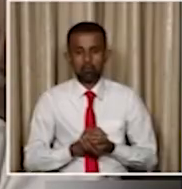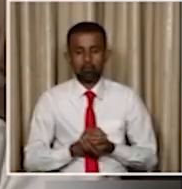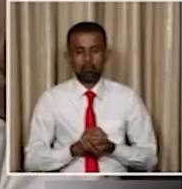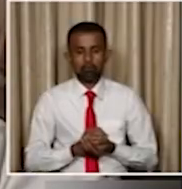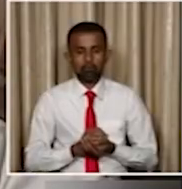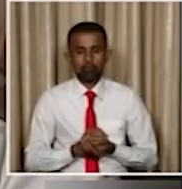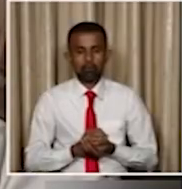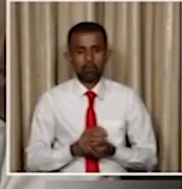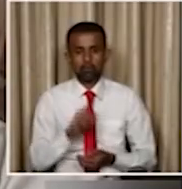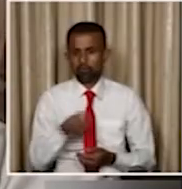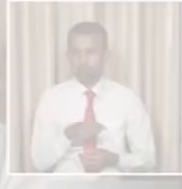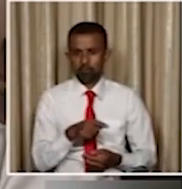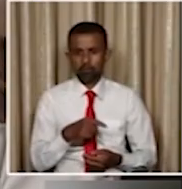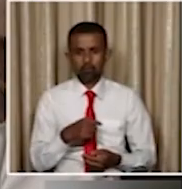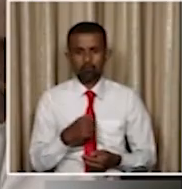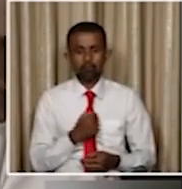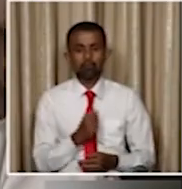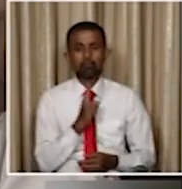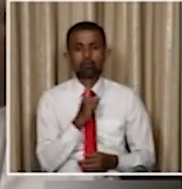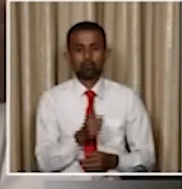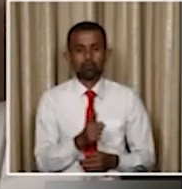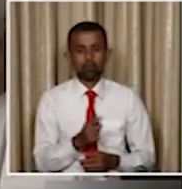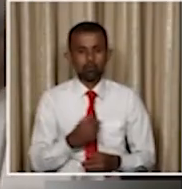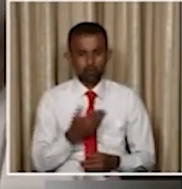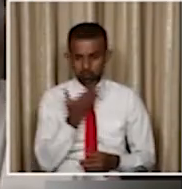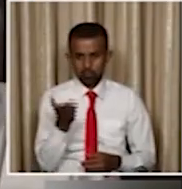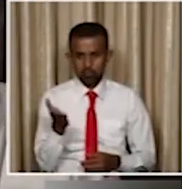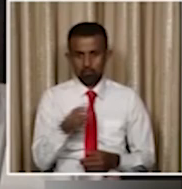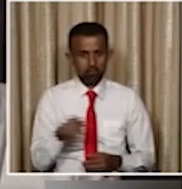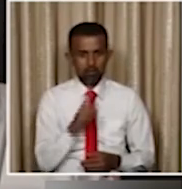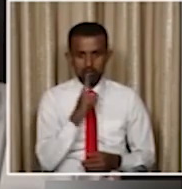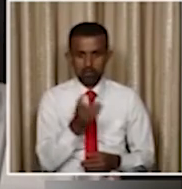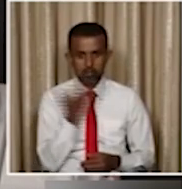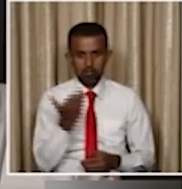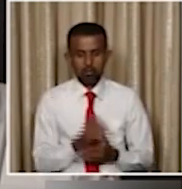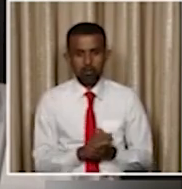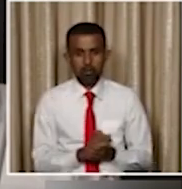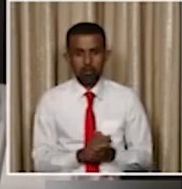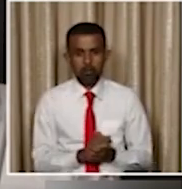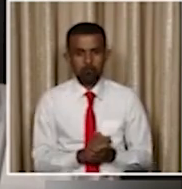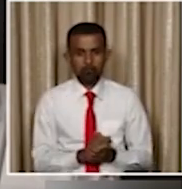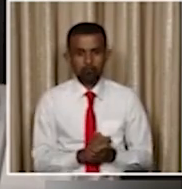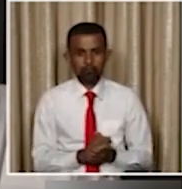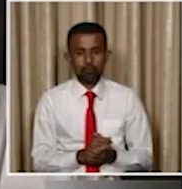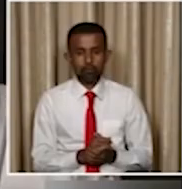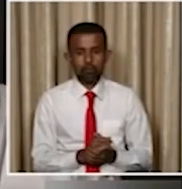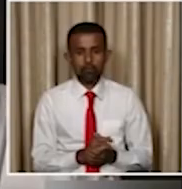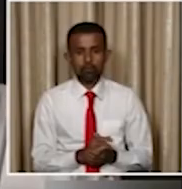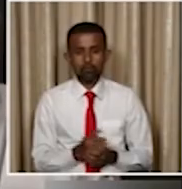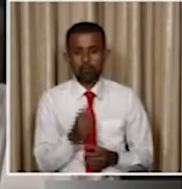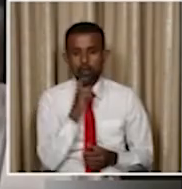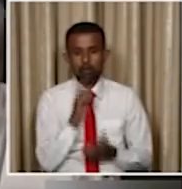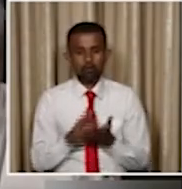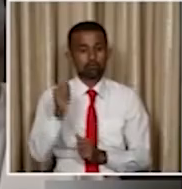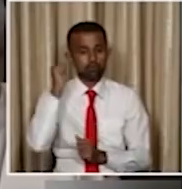ඒක වැරදි. ඉතින් මම මොනවද කියන්නේ? මං මට කියන්න පුළුවන් මෙතුමාට මේක වැරදි කියලා. ප්‍රසන්න නැන්දේ රොස්වන් මට හැදිලා කියයි මෙතුමා කියයි නඩු